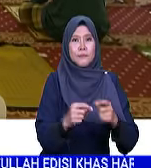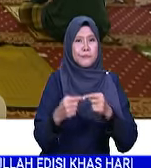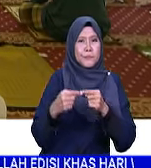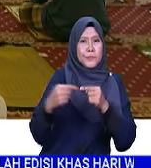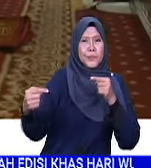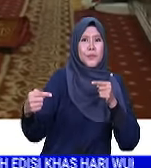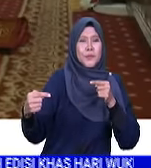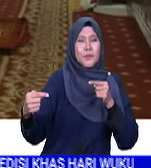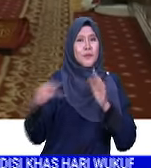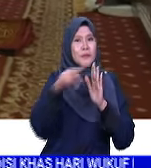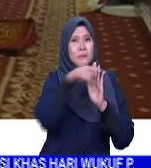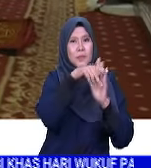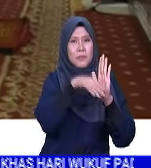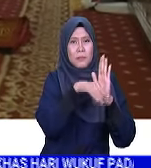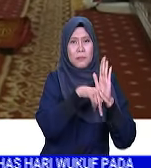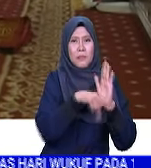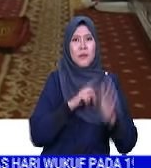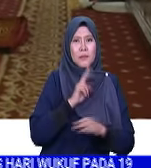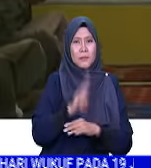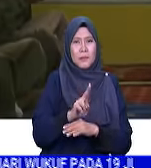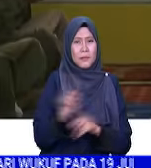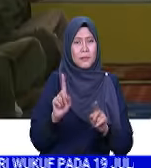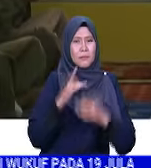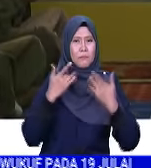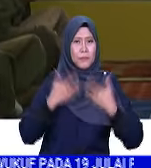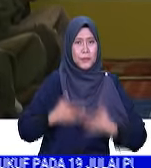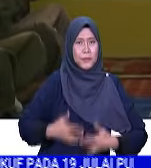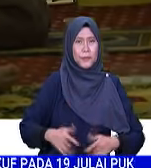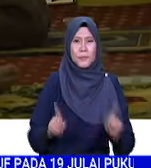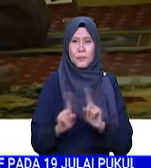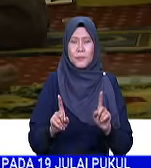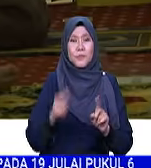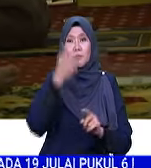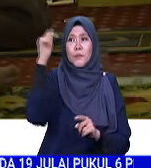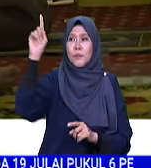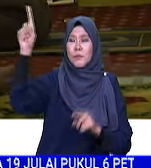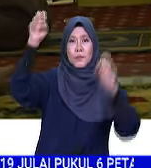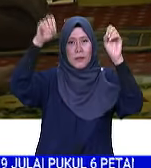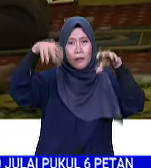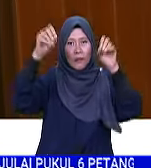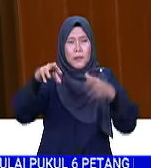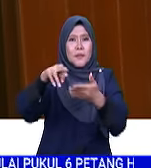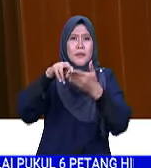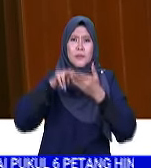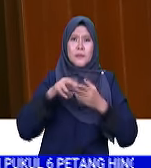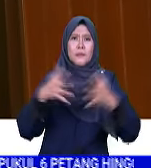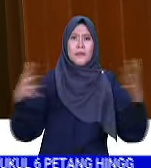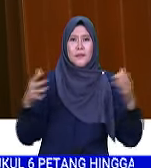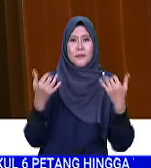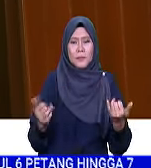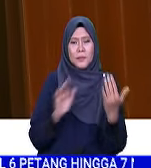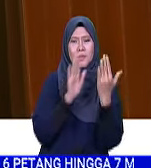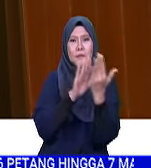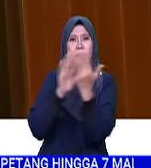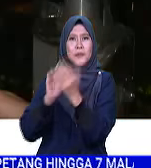bertentangan dengan prinsip agama itu sendiri. Jangan berputus asa. Rahmat Allah Ta'ala itu luas. Dalam keadaan pandemi COVID-19